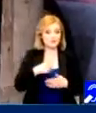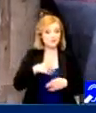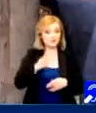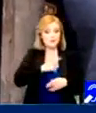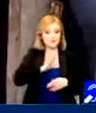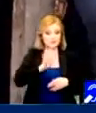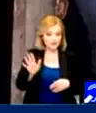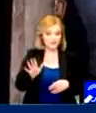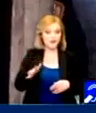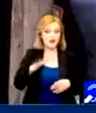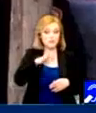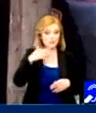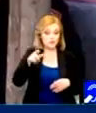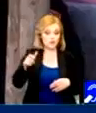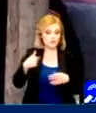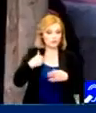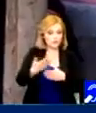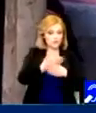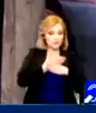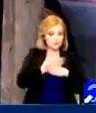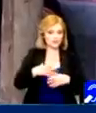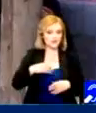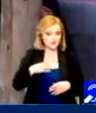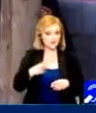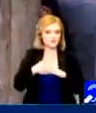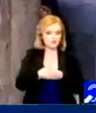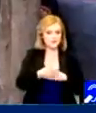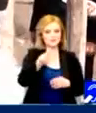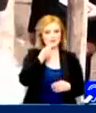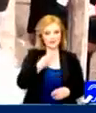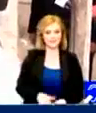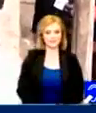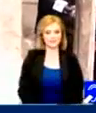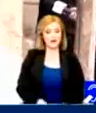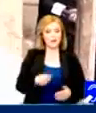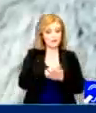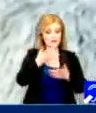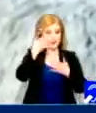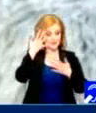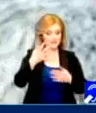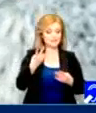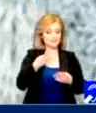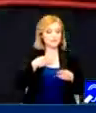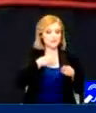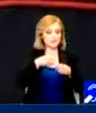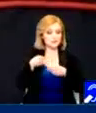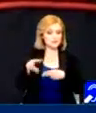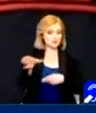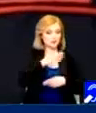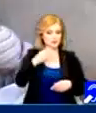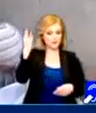de bani, cât și hăinuțele, inclusiv produsele alimentare. Până la Paște, caravana urmează să ajungă în toate